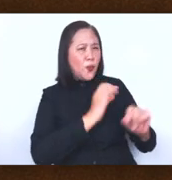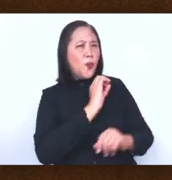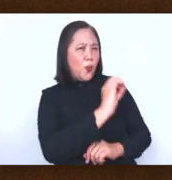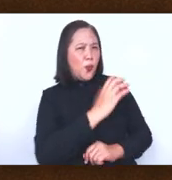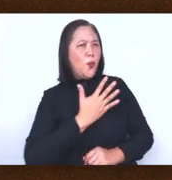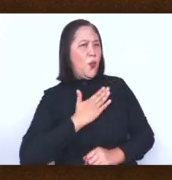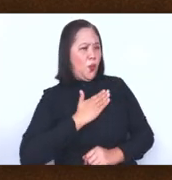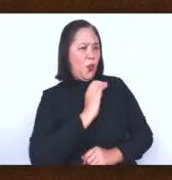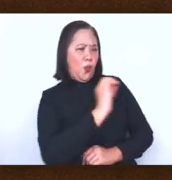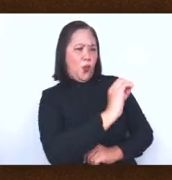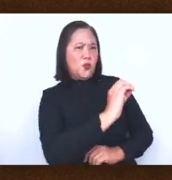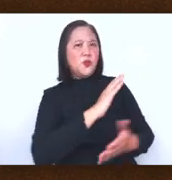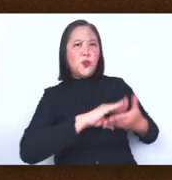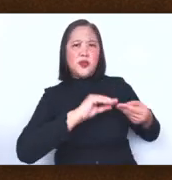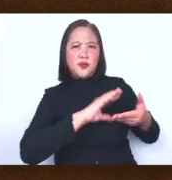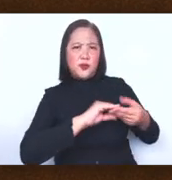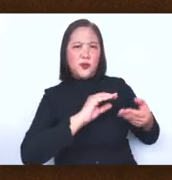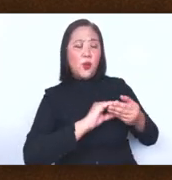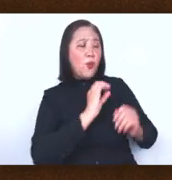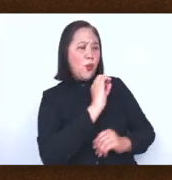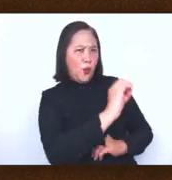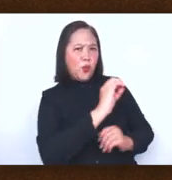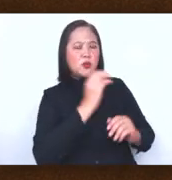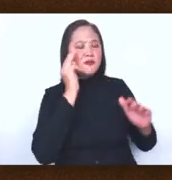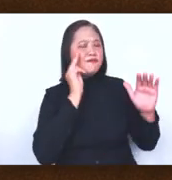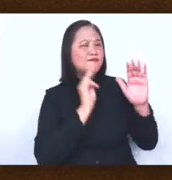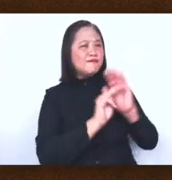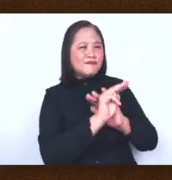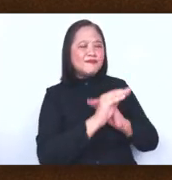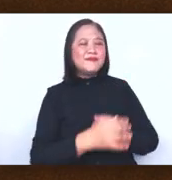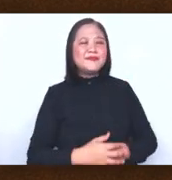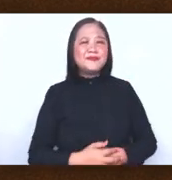kwento. Sarili mong misteryo.